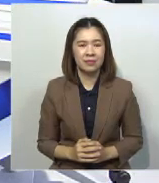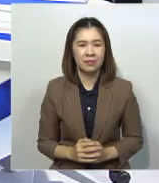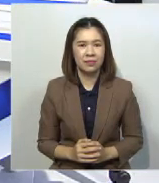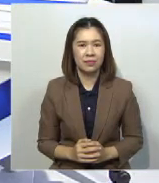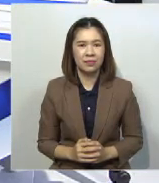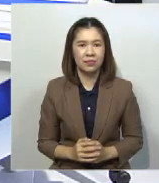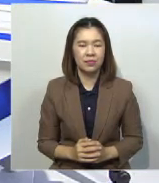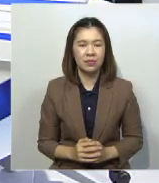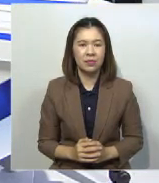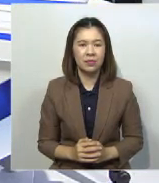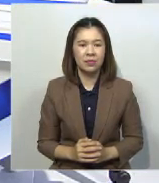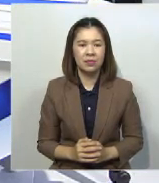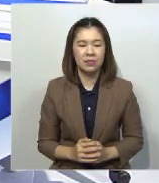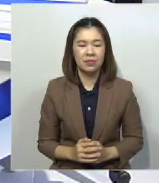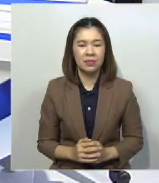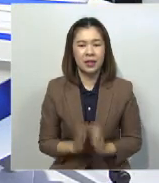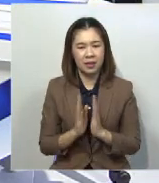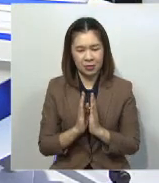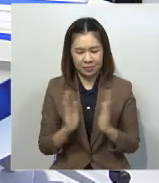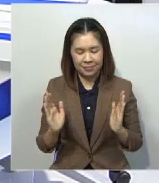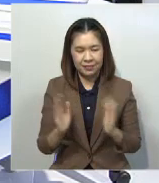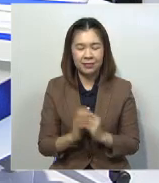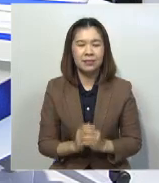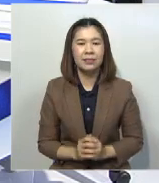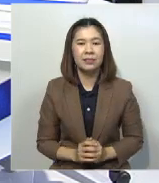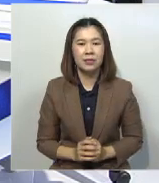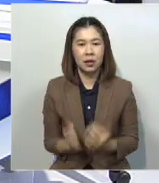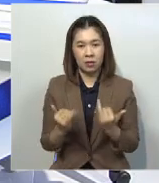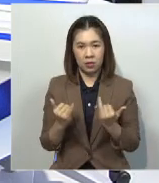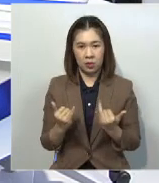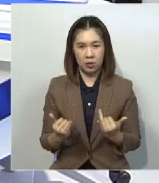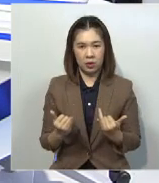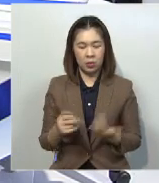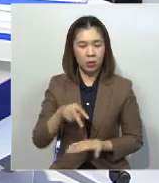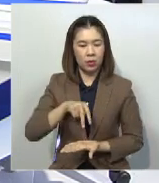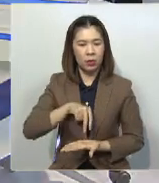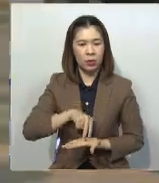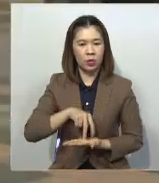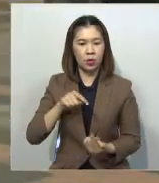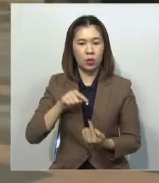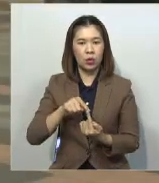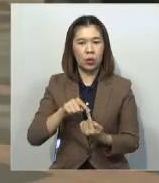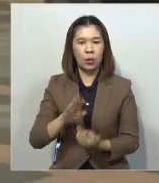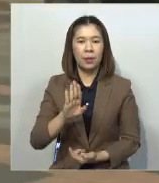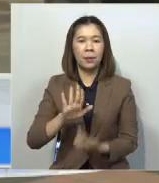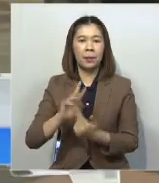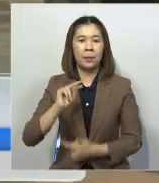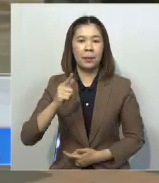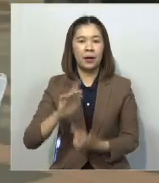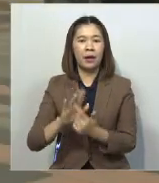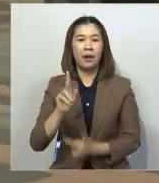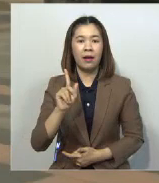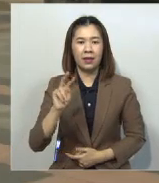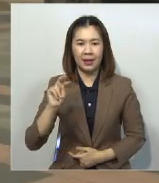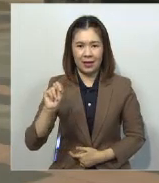ค่ะ ขอบคุณครับคุณกรองแก้วคุณปวีณาครับซึ่งขณะนี้นะครับผมอยู่ในพื้นที่บริเวณเขตบางเขนนะครับซึ่งจุด